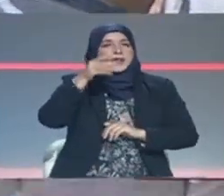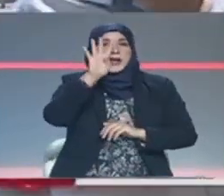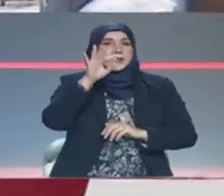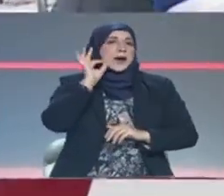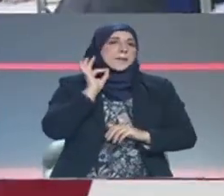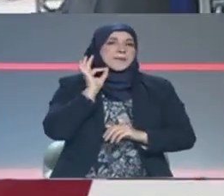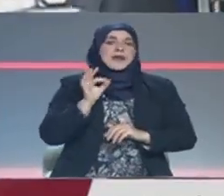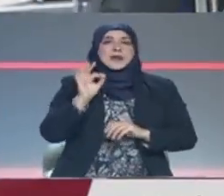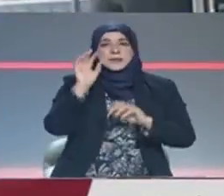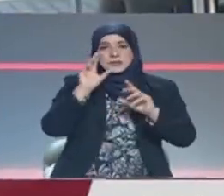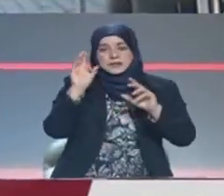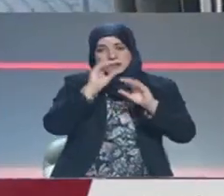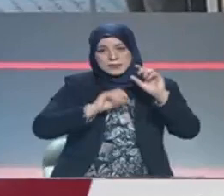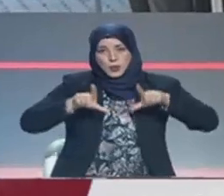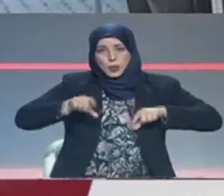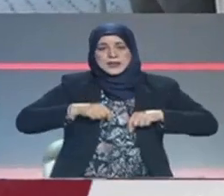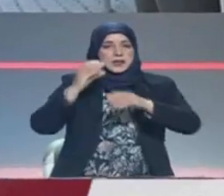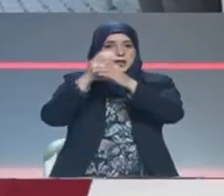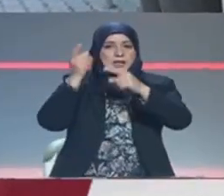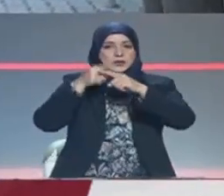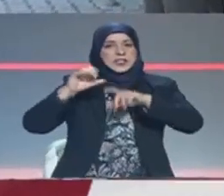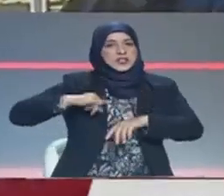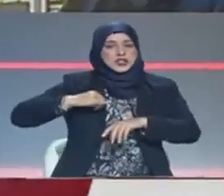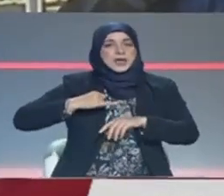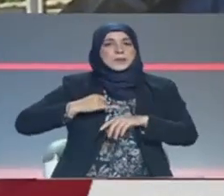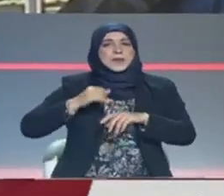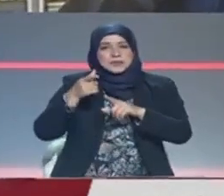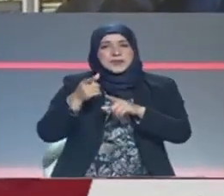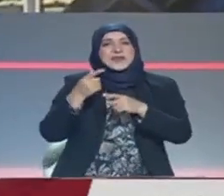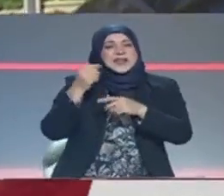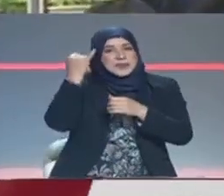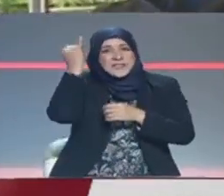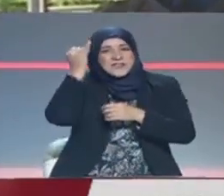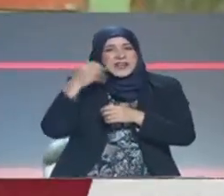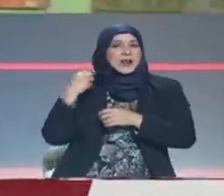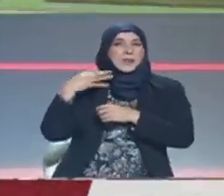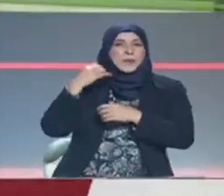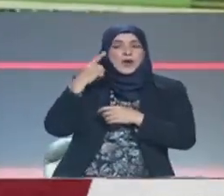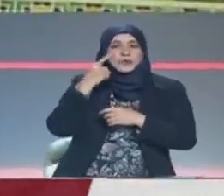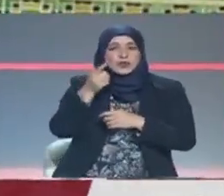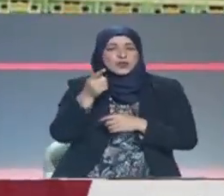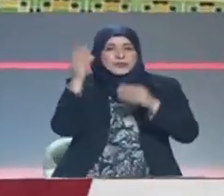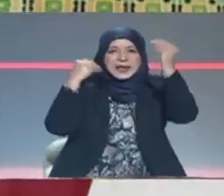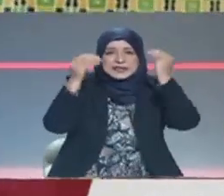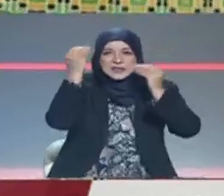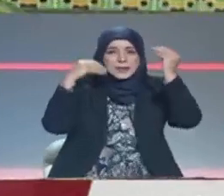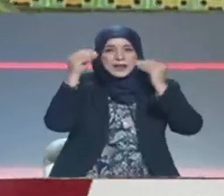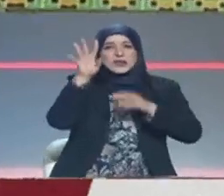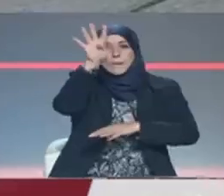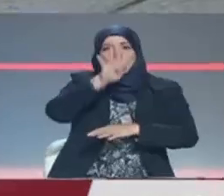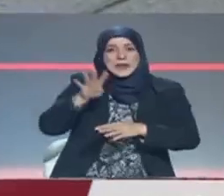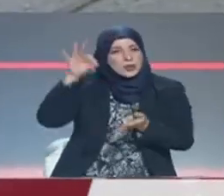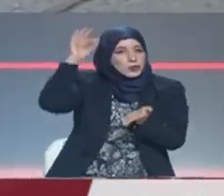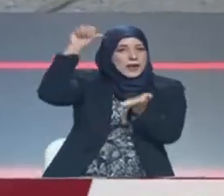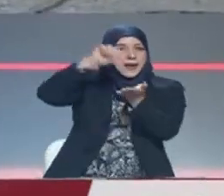نظمت وزاره النقل والشباب والرياضه اليوم عمليه بيضاء بمحطات النقل البري ساحه برشلونه وسط